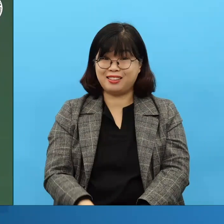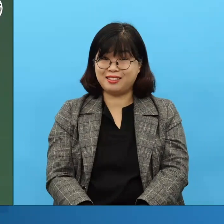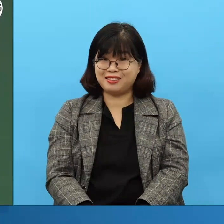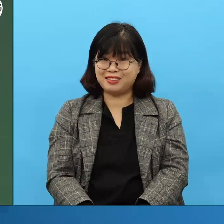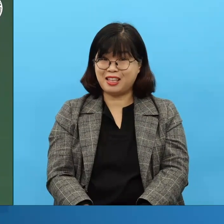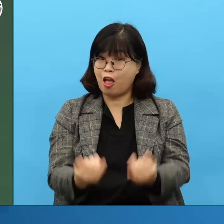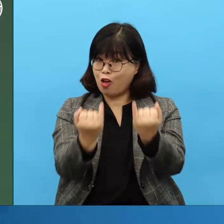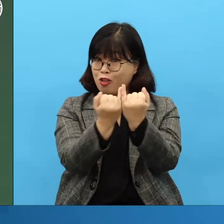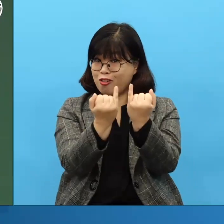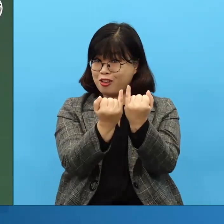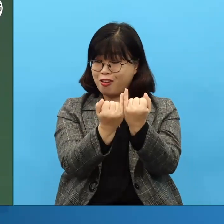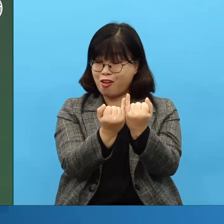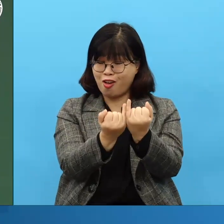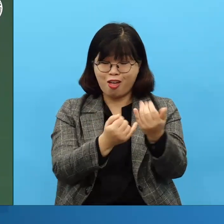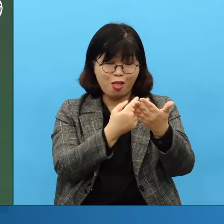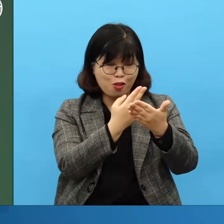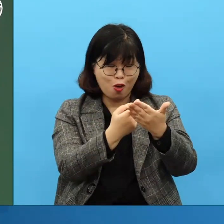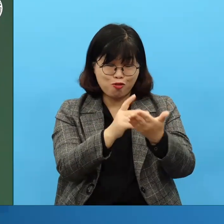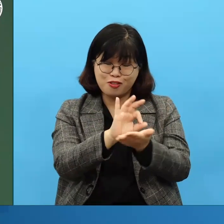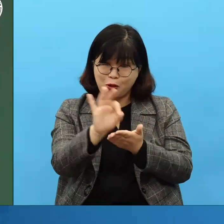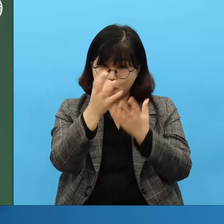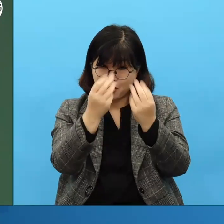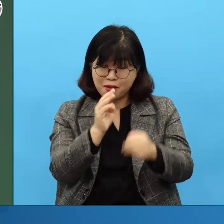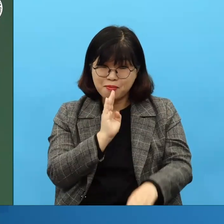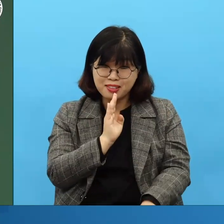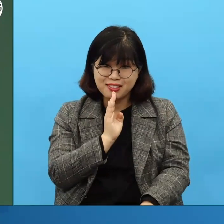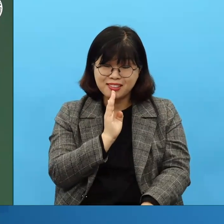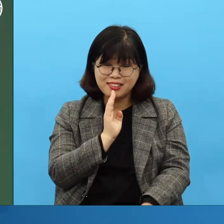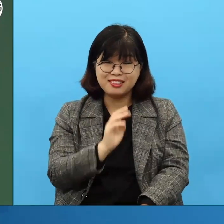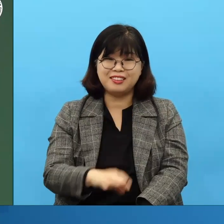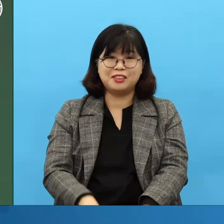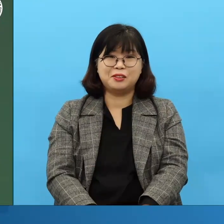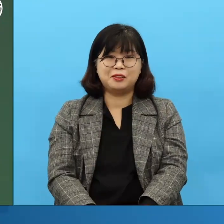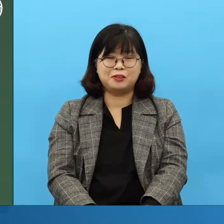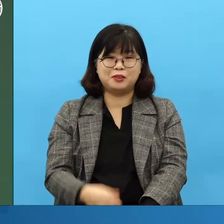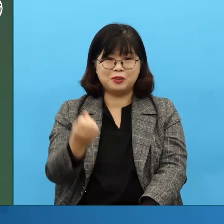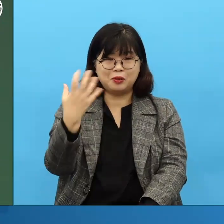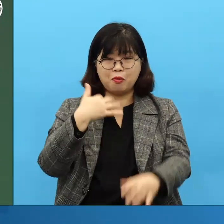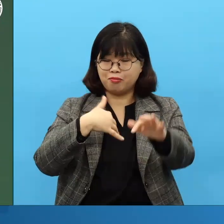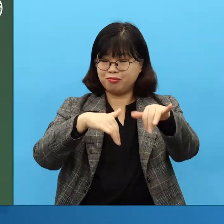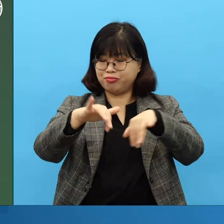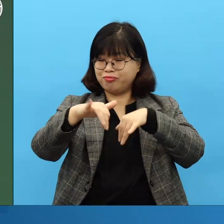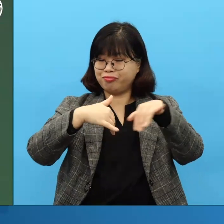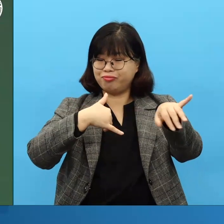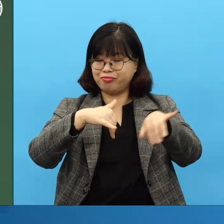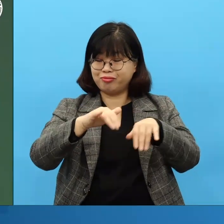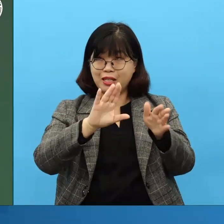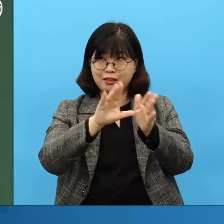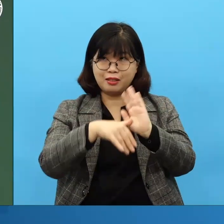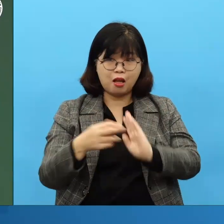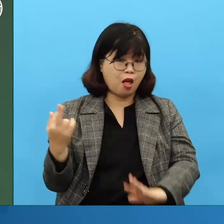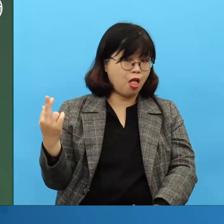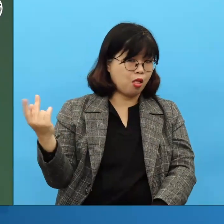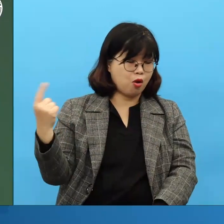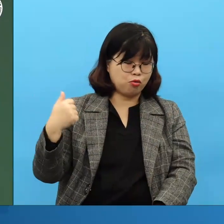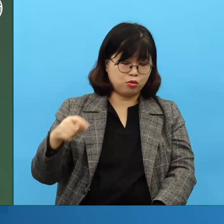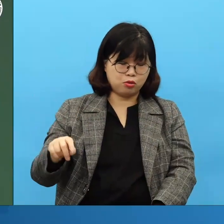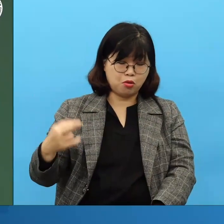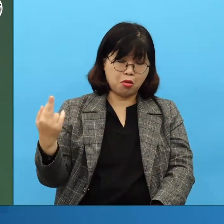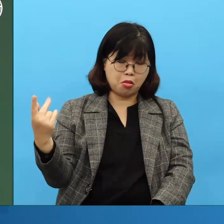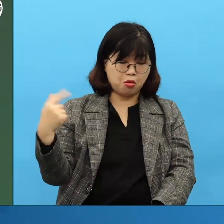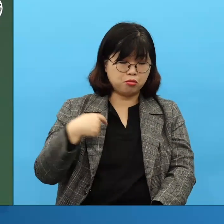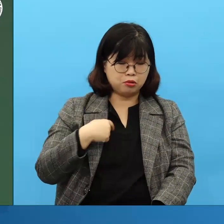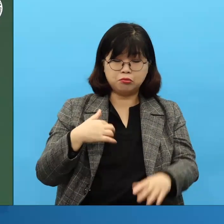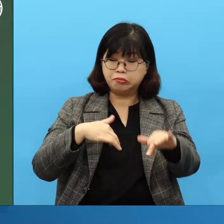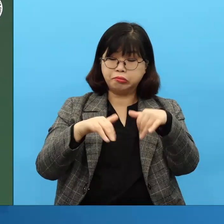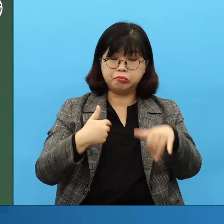very inconvenient if you didn't have mirrors. 우리는 사실 길 가다가도 거울이 있으면 나를 이렇게 보잖아요. 사람 누구나. And unconsciously, even when we're walking down